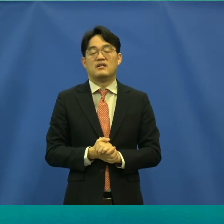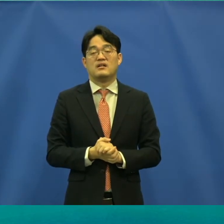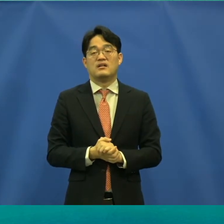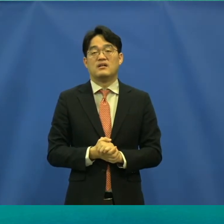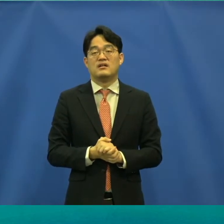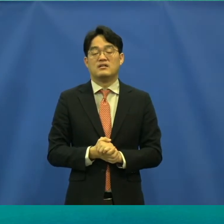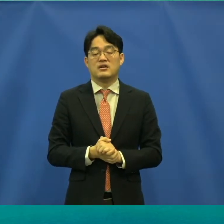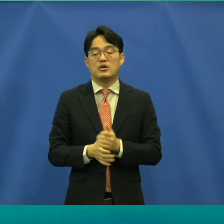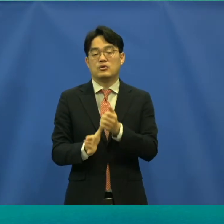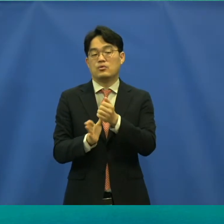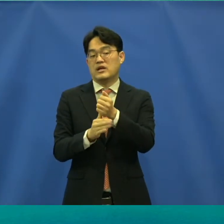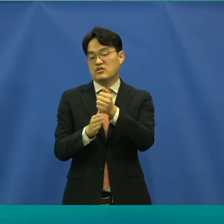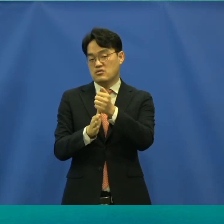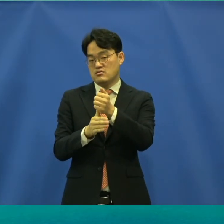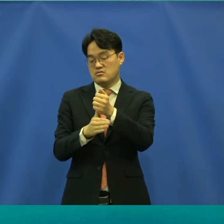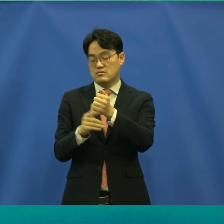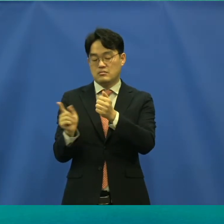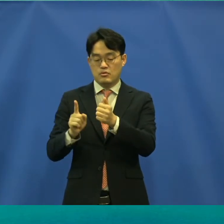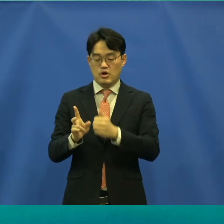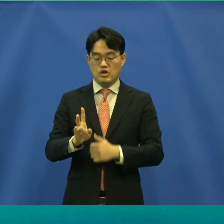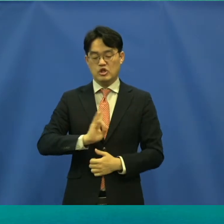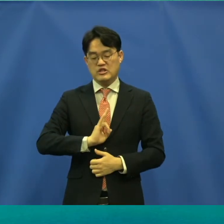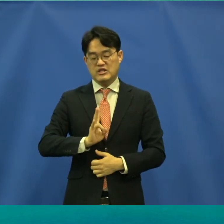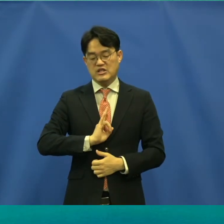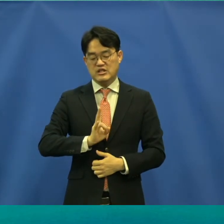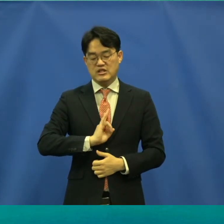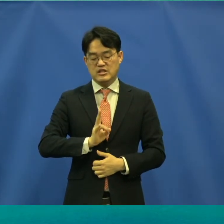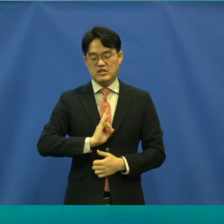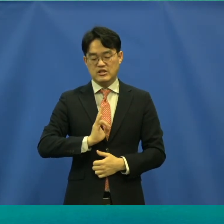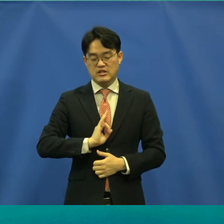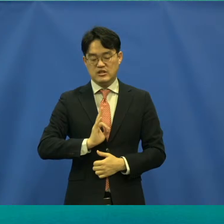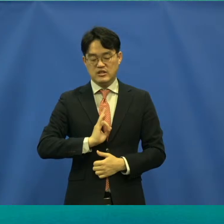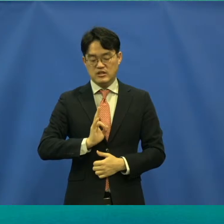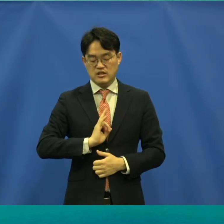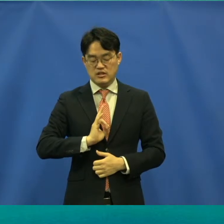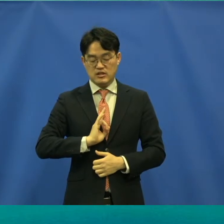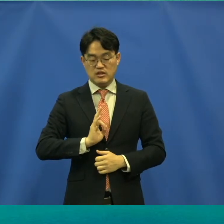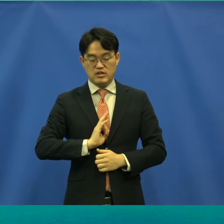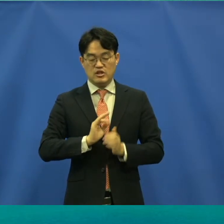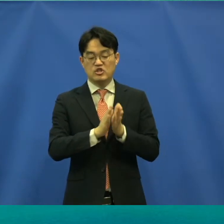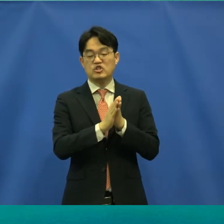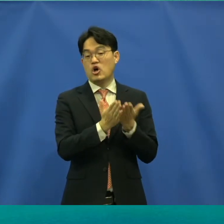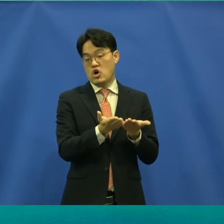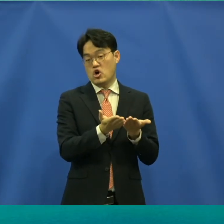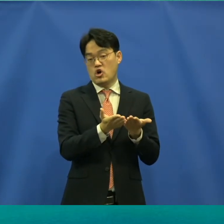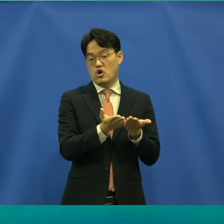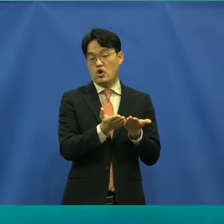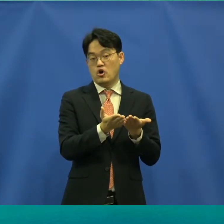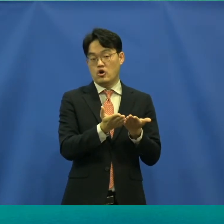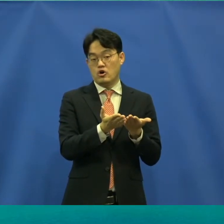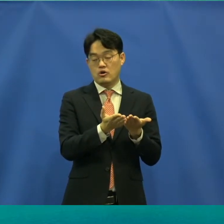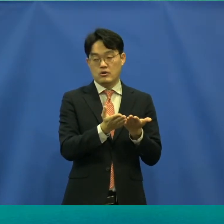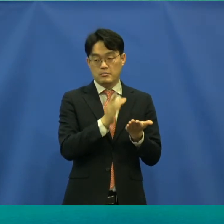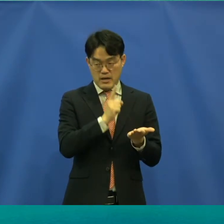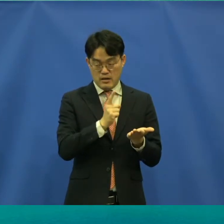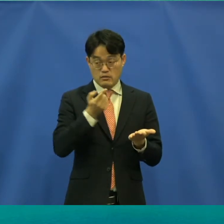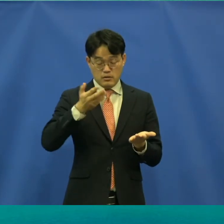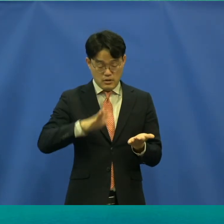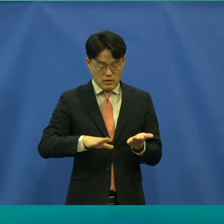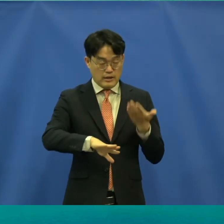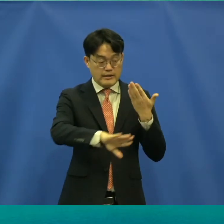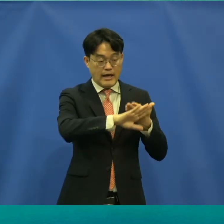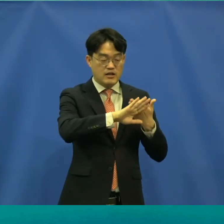자, 요나서는 선지서로 분류되지만 다른 선지서들과는 다른 구성입니다. 일반적으로